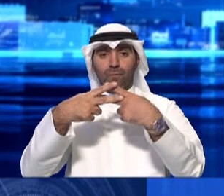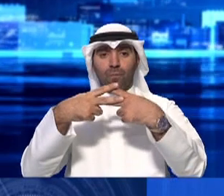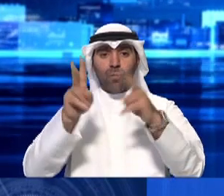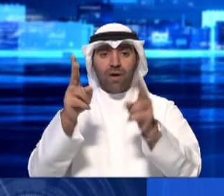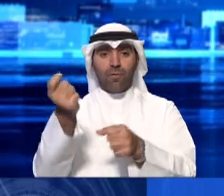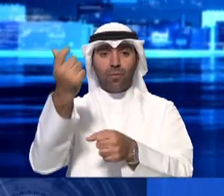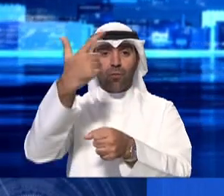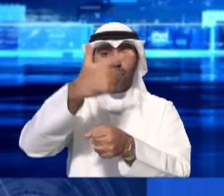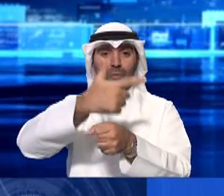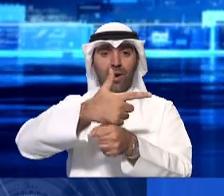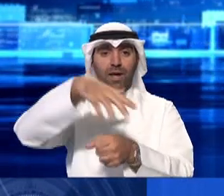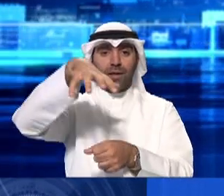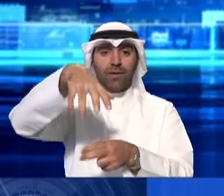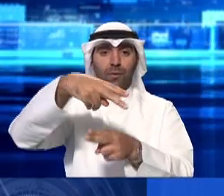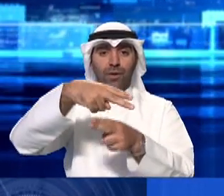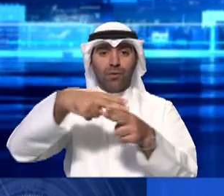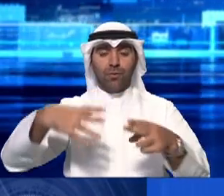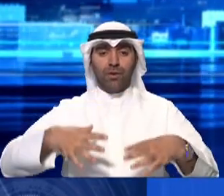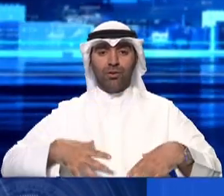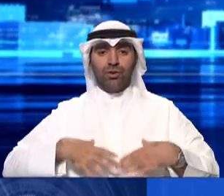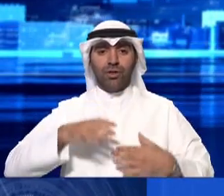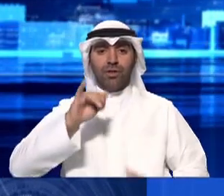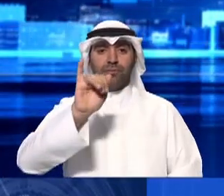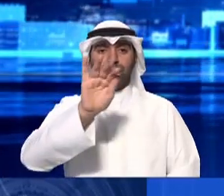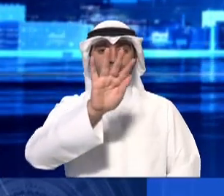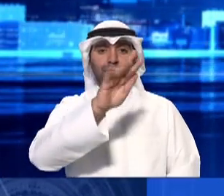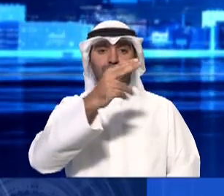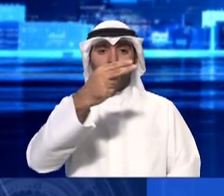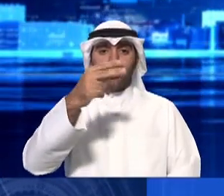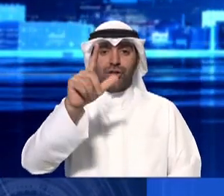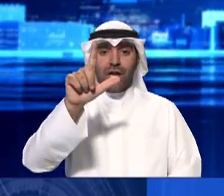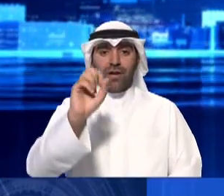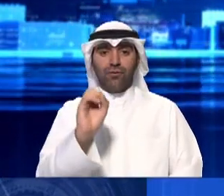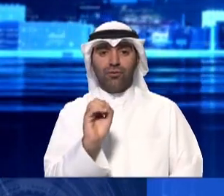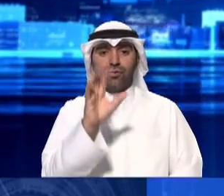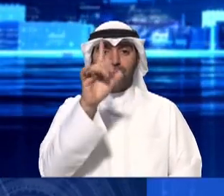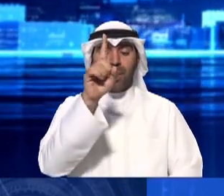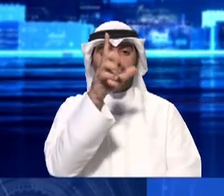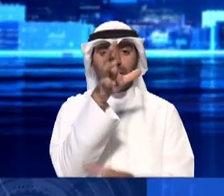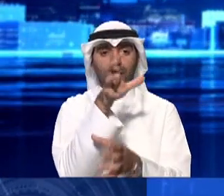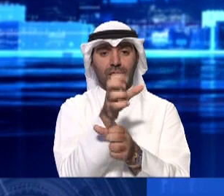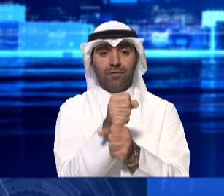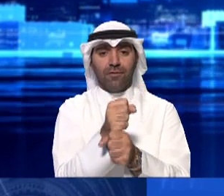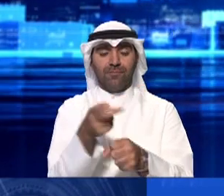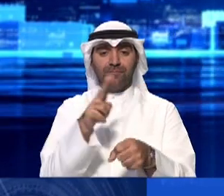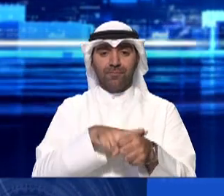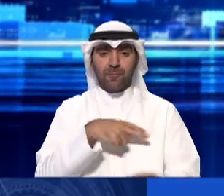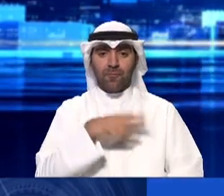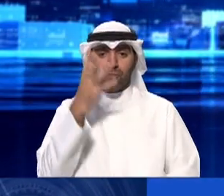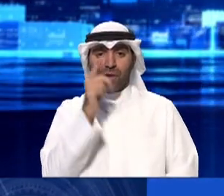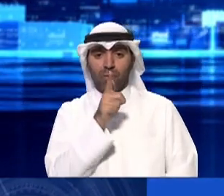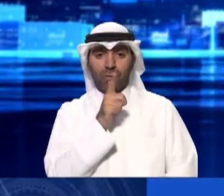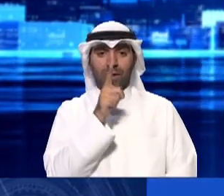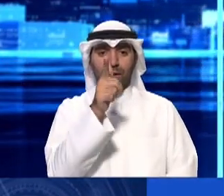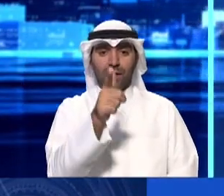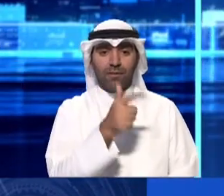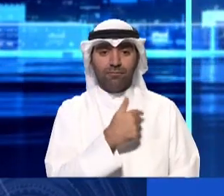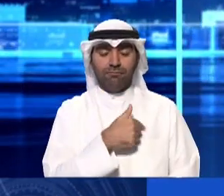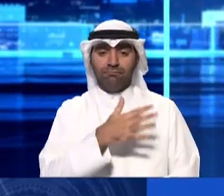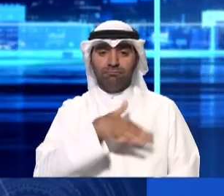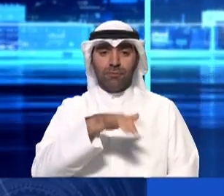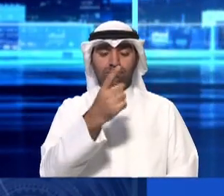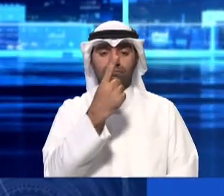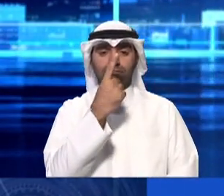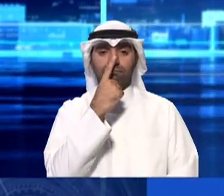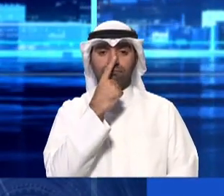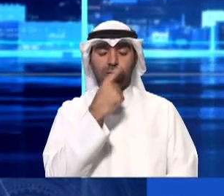للعهد. ويسرني بهذه المناسبة السعيدة أن أعرب لسموكم رعاكم الله عن بالغ الاعتزام بهذه